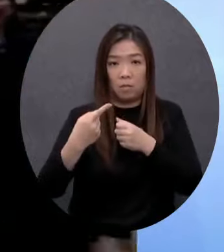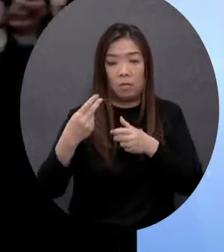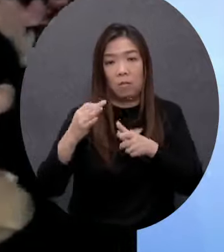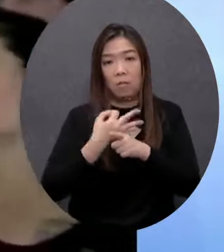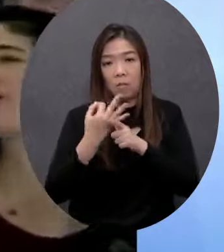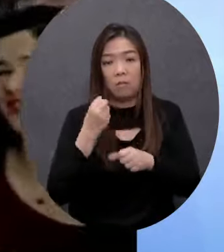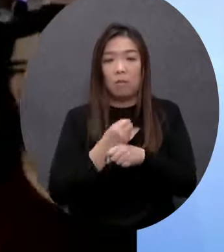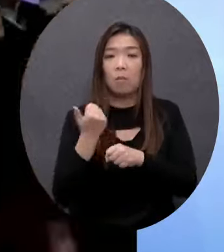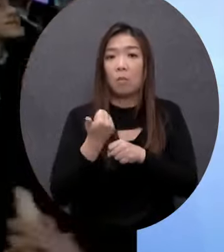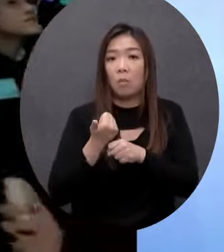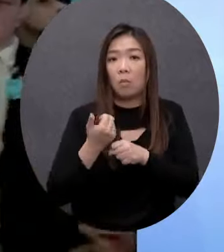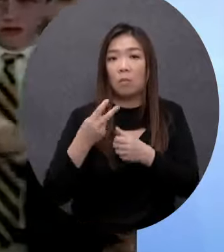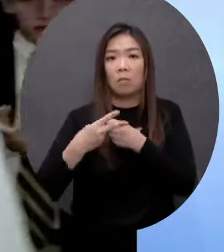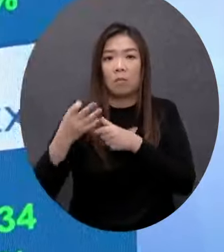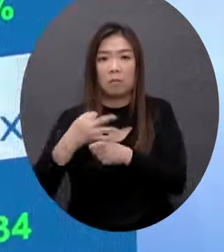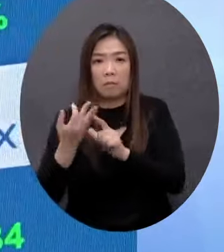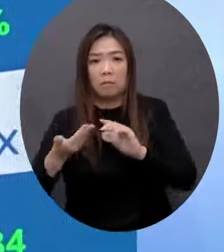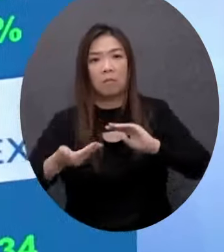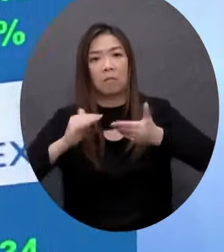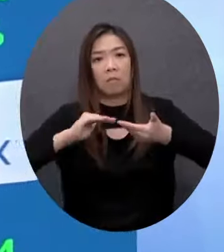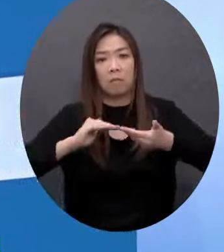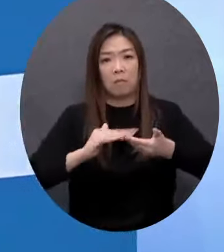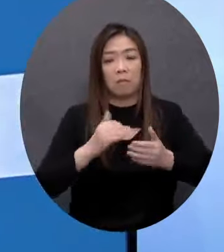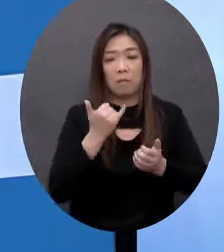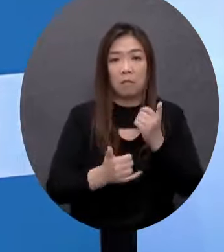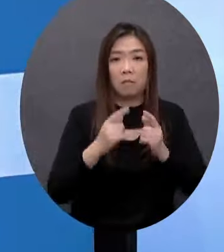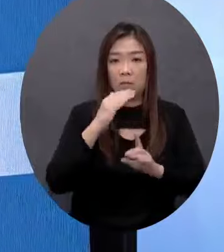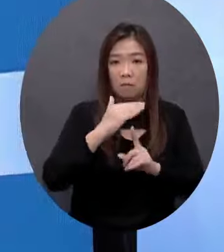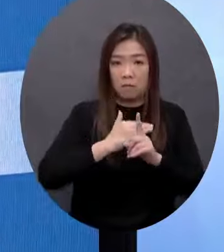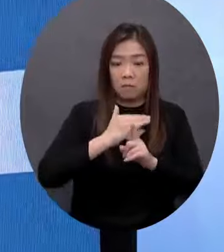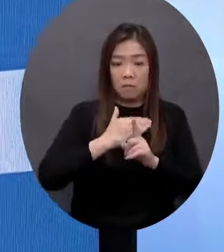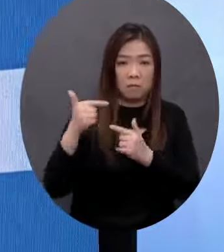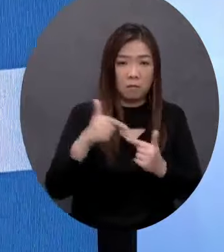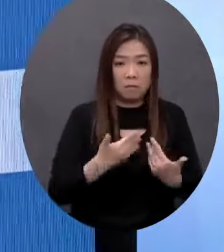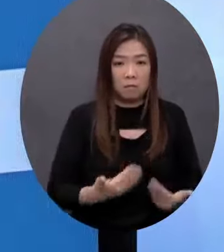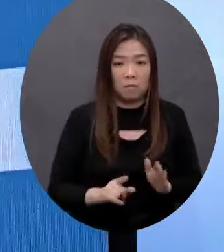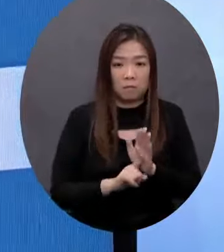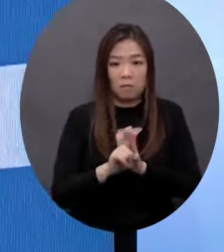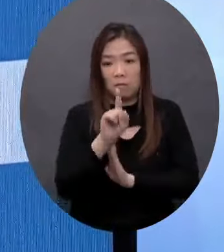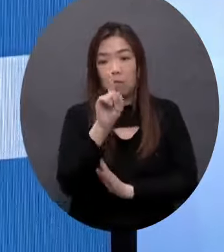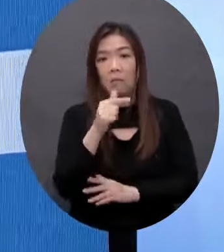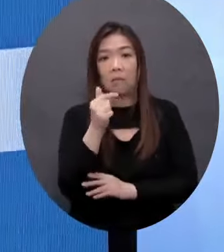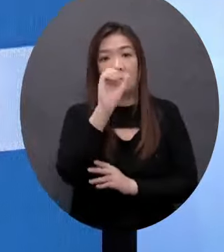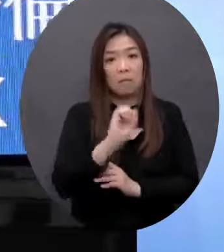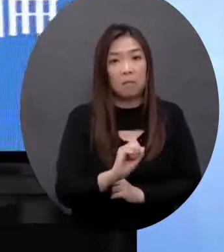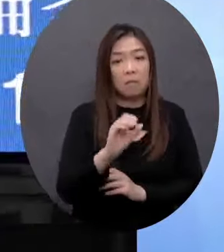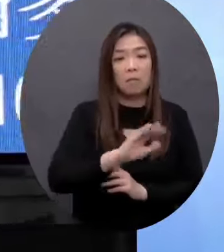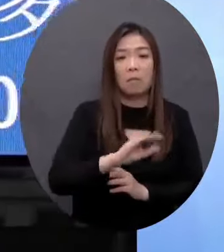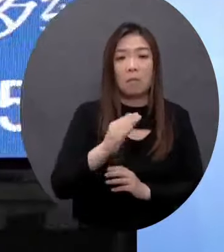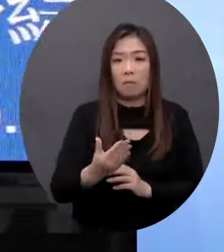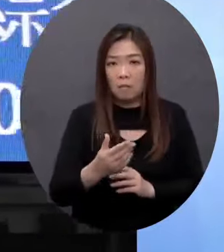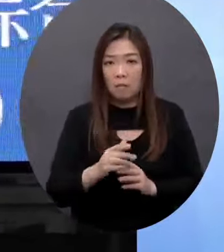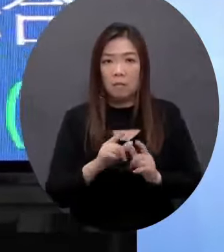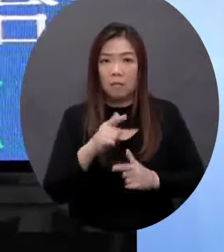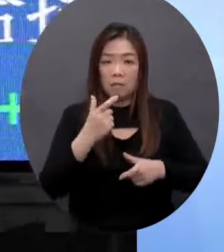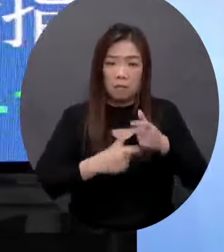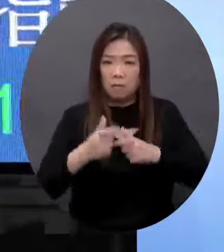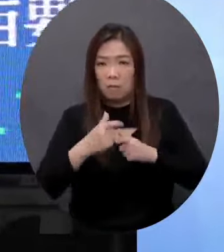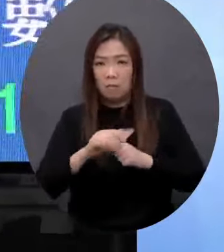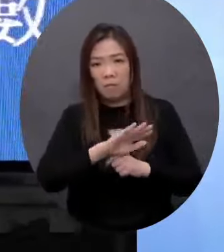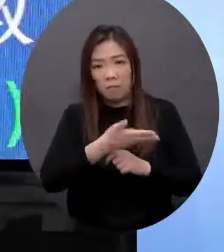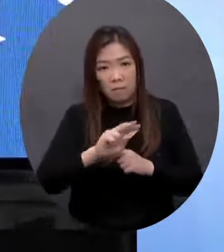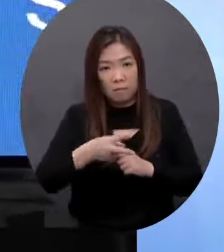第二季情况就调转。恒指第二季至今已经升超过一成，但认为大市表现反复之下，外